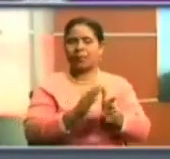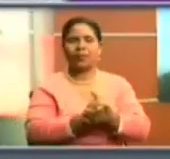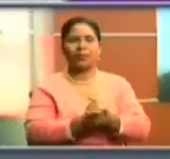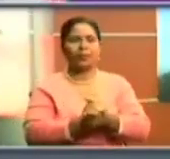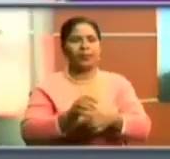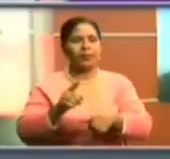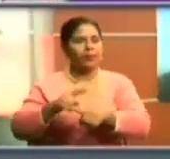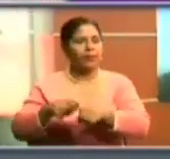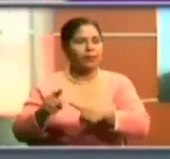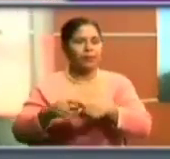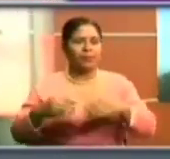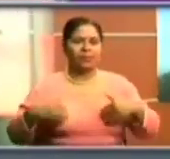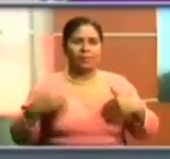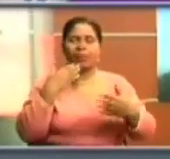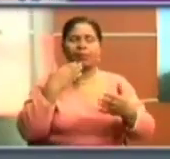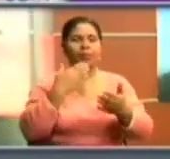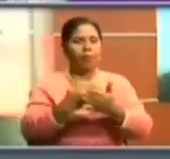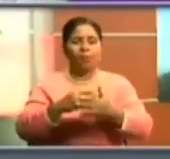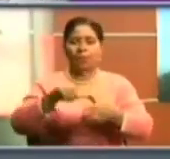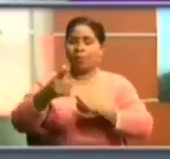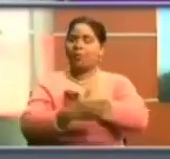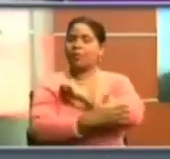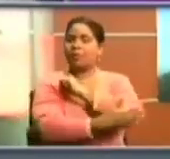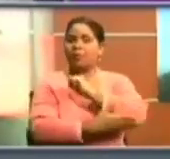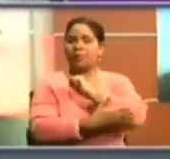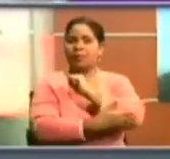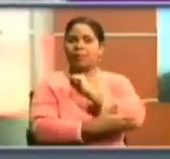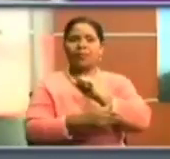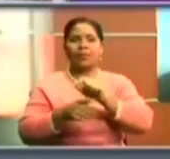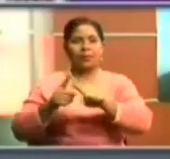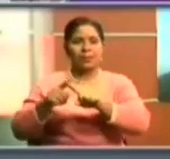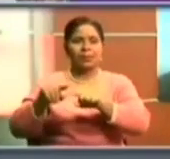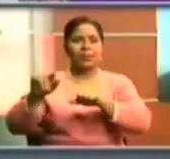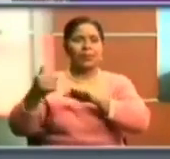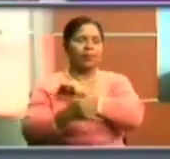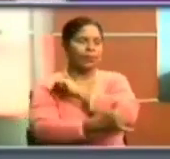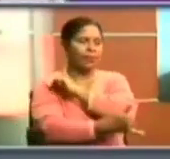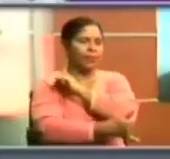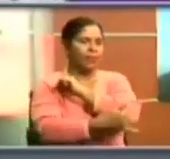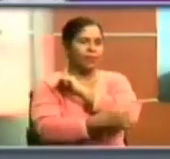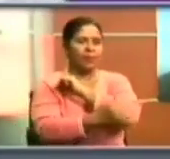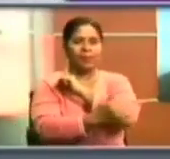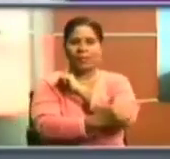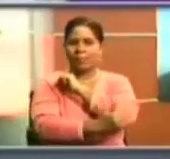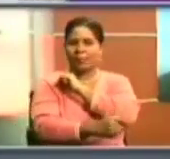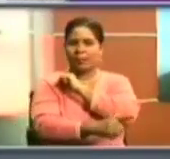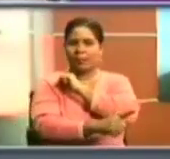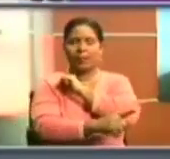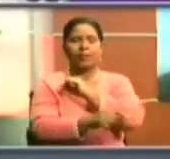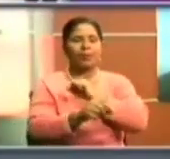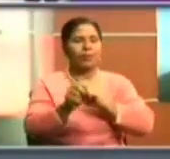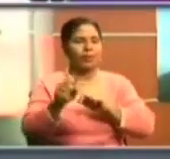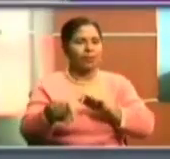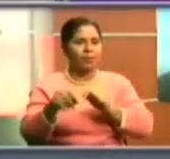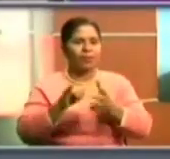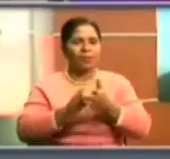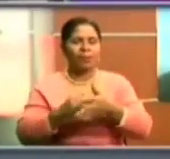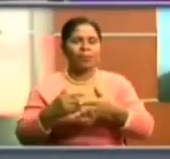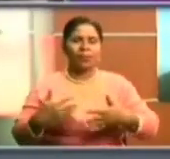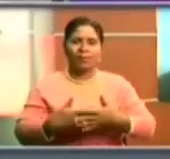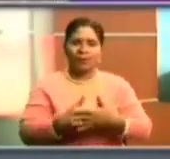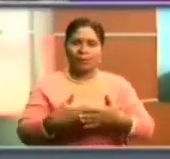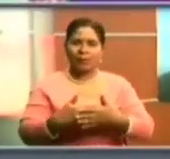série jumelage qui bail résultat dans Vilio, tant que Strasbourg et Jacmel, Port-au-Prince et La Rochelle, commune Kafou